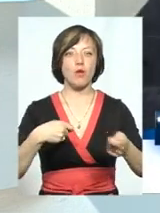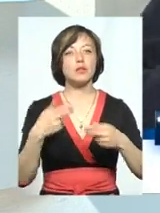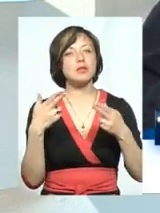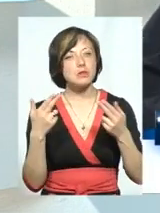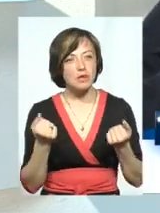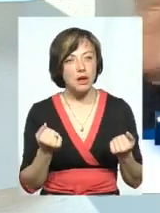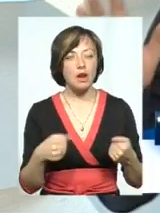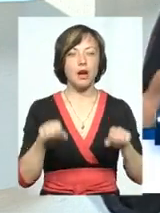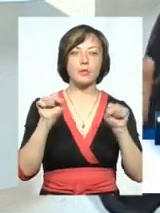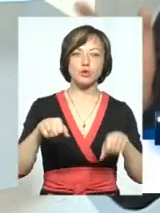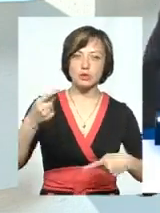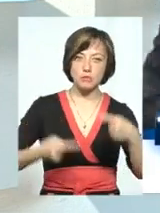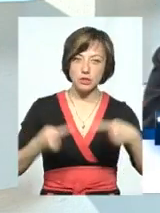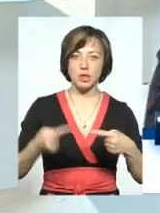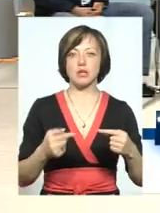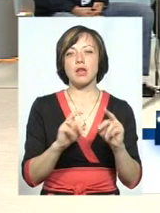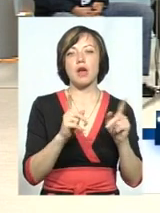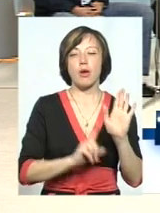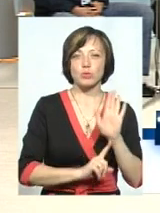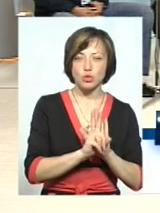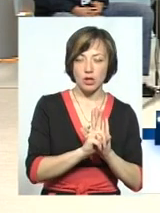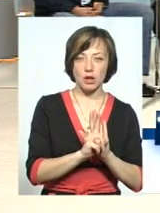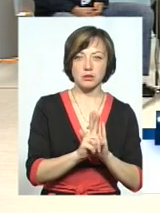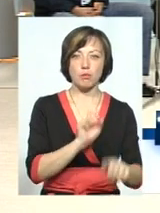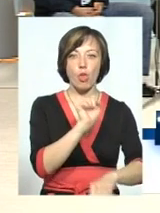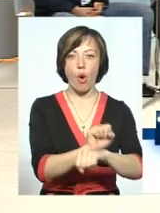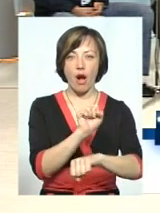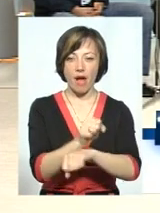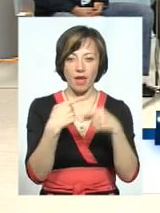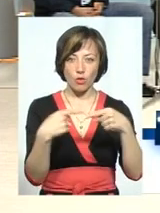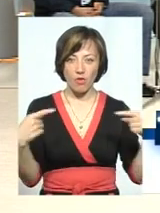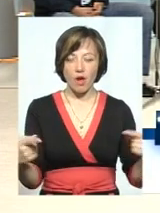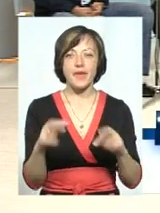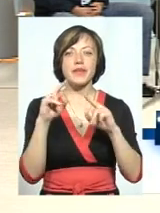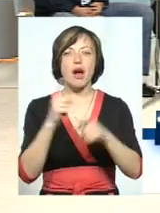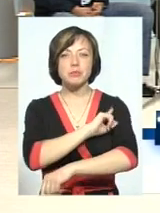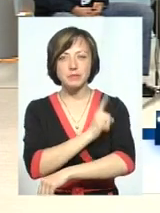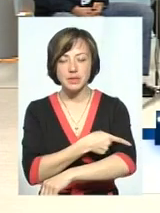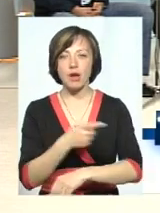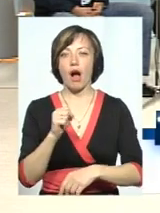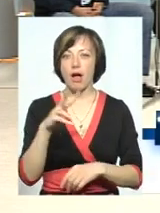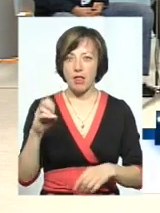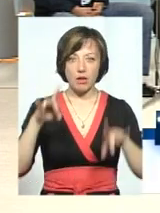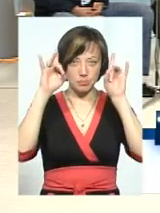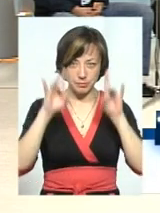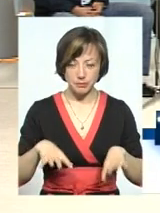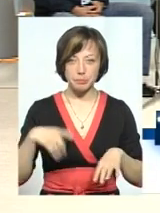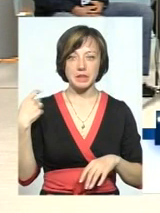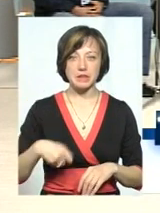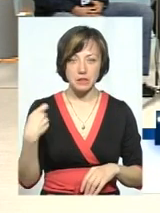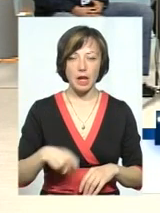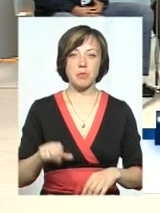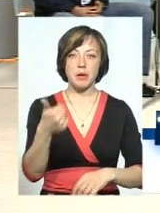не можна сперечатися, як почалась блокада, як її підсилювало, да? Але з бухти-барахту